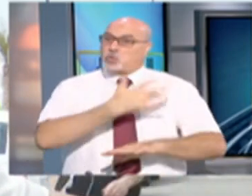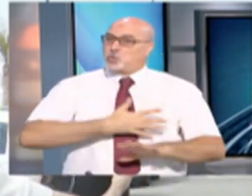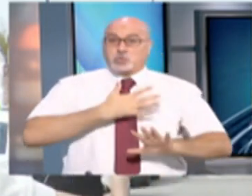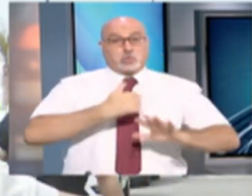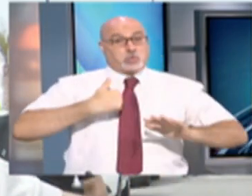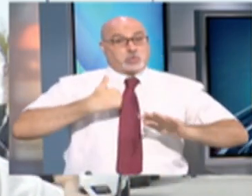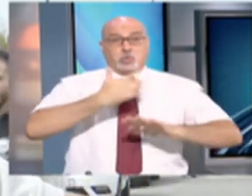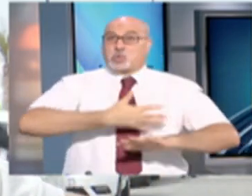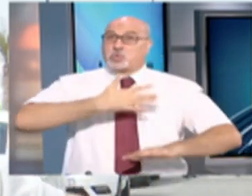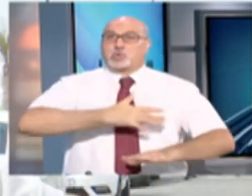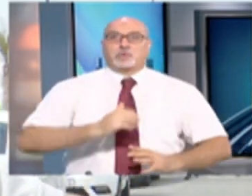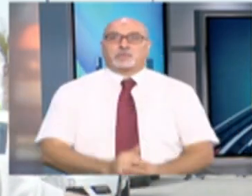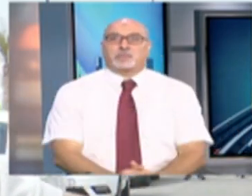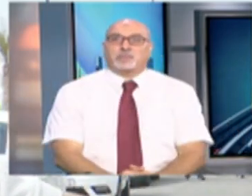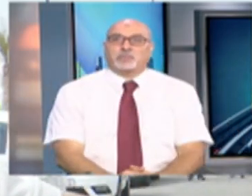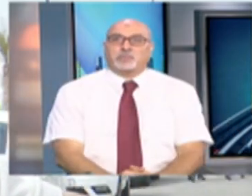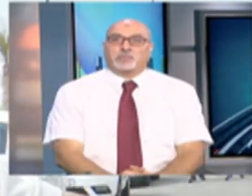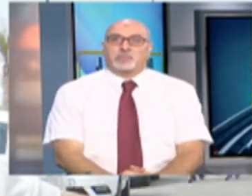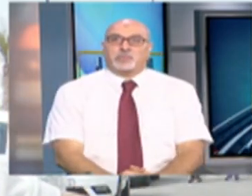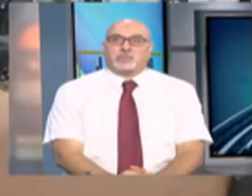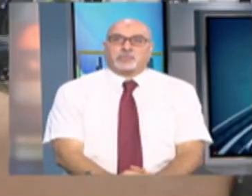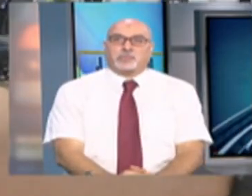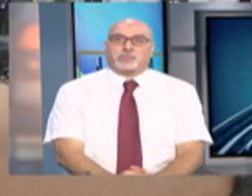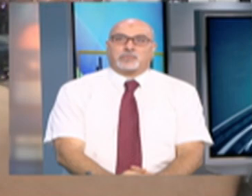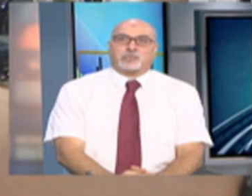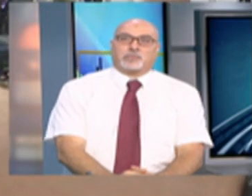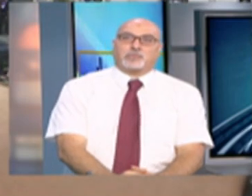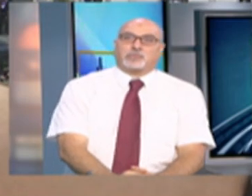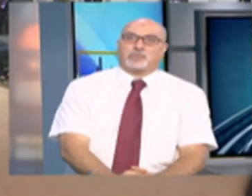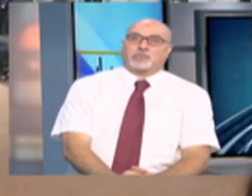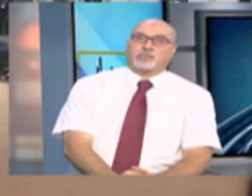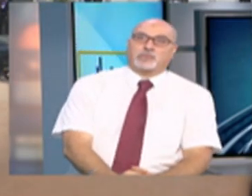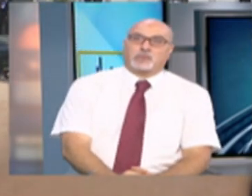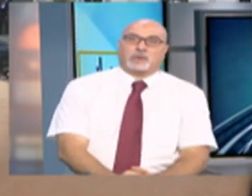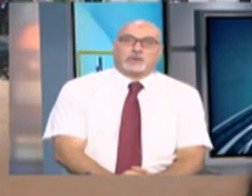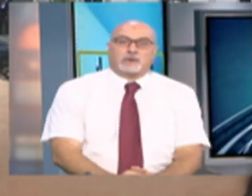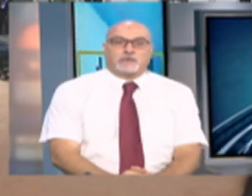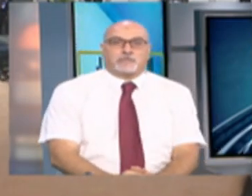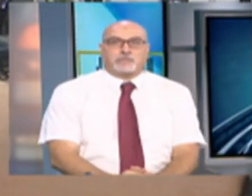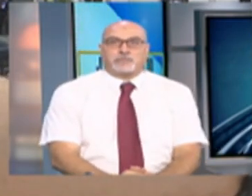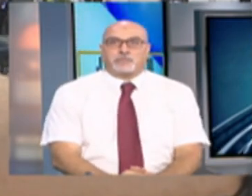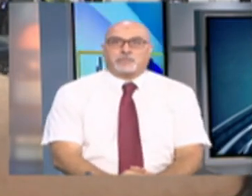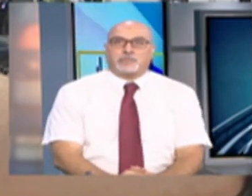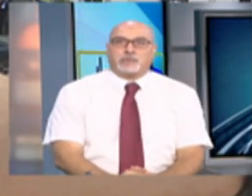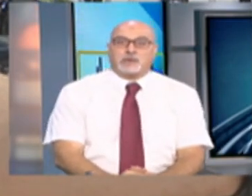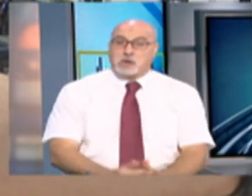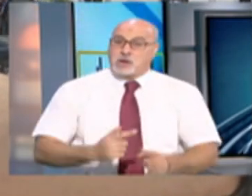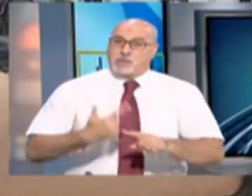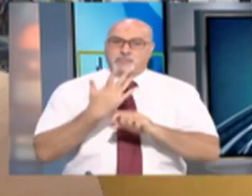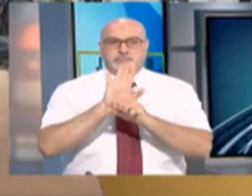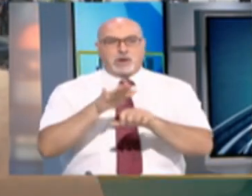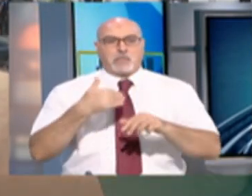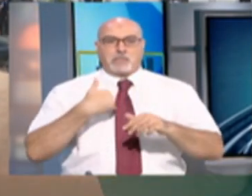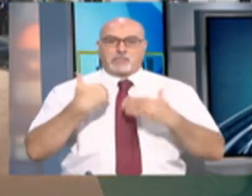so we just want to thankful for all Algeria. Hello everyone. My name is Luna Methasani. I'm the chief of the mission for